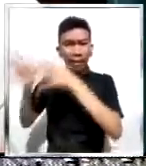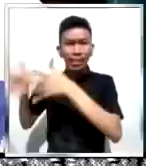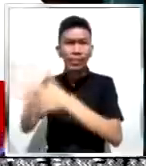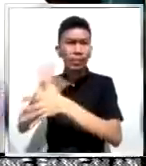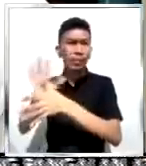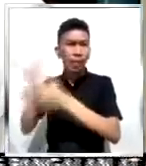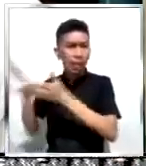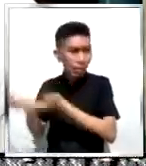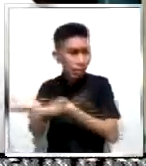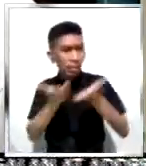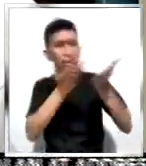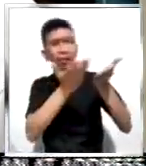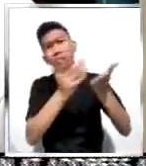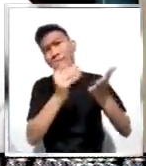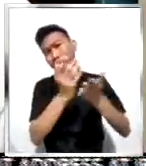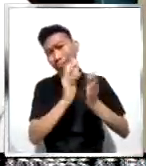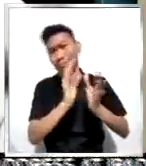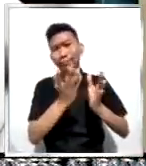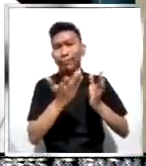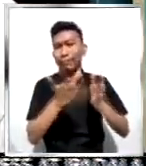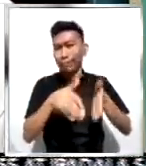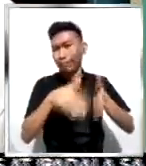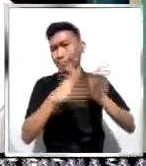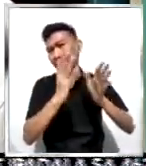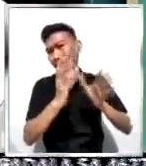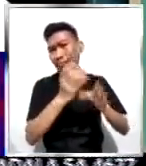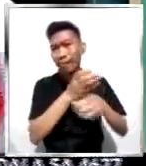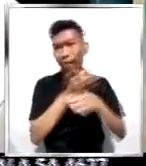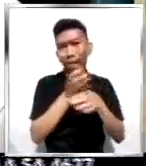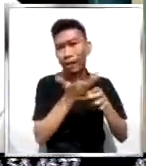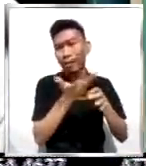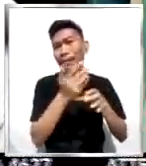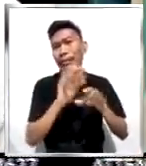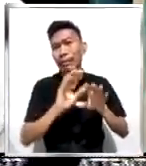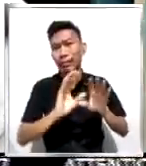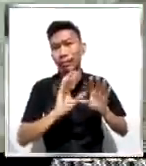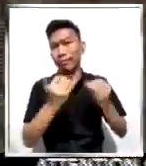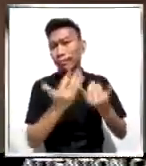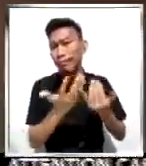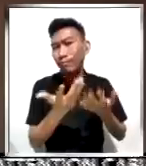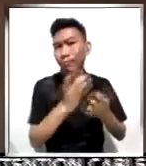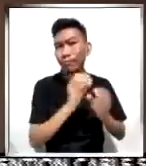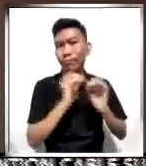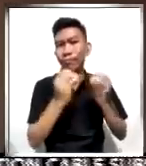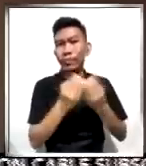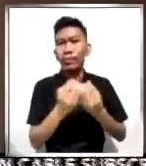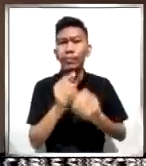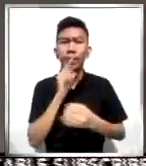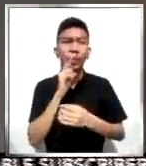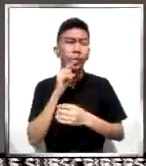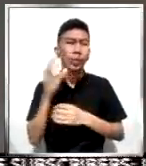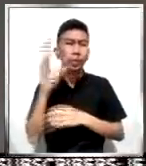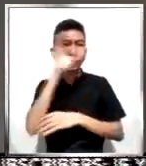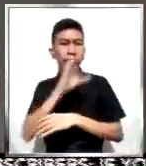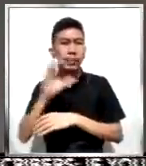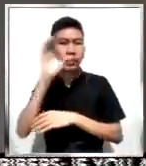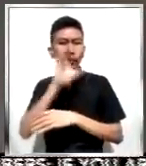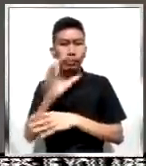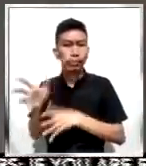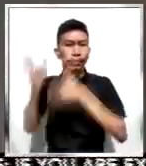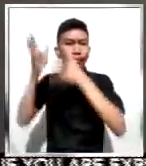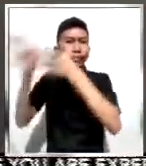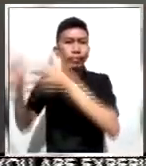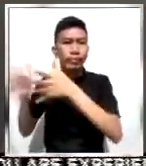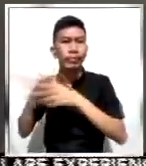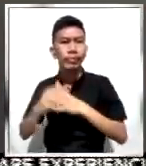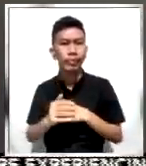sa nag-iwan nung matanda, ay hinahunting ka namin dito talaga. Nasa pangangalaga na ngayon ng Manila Department of